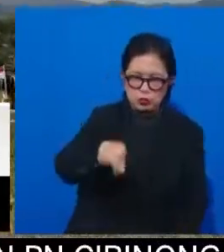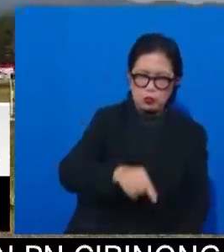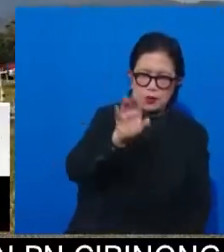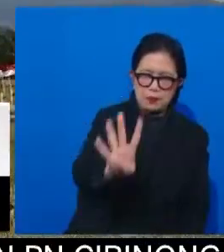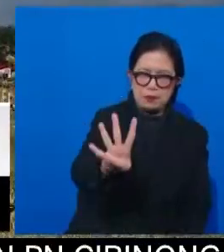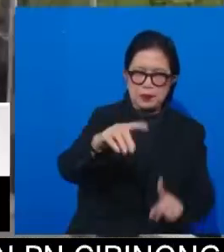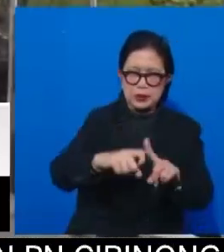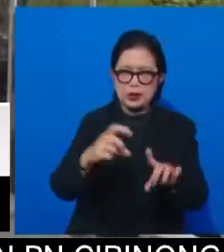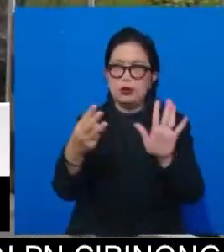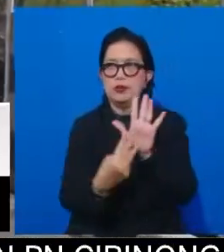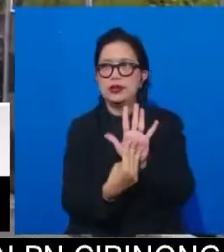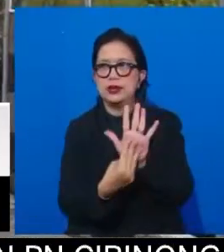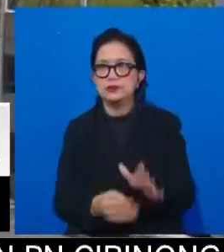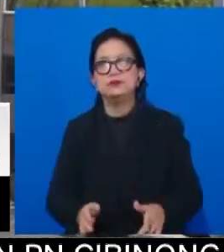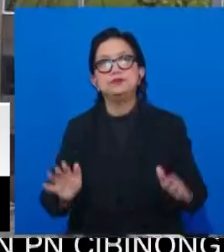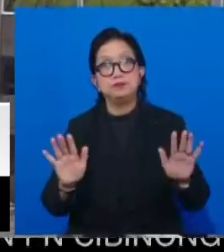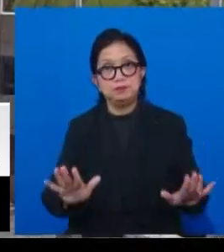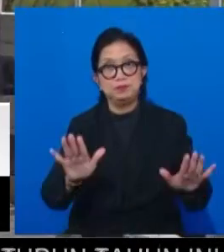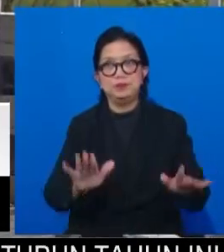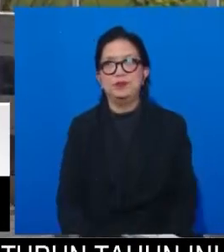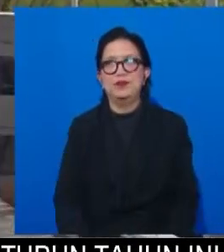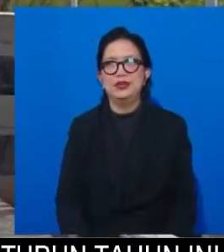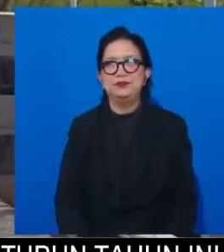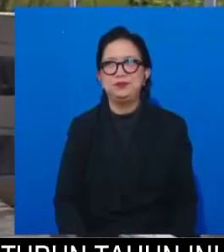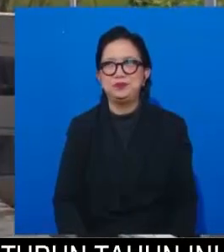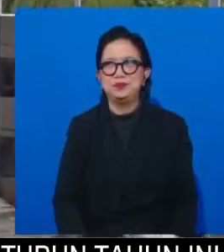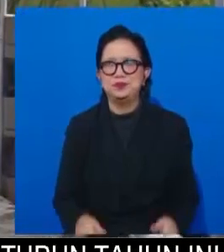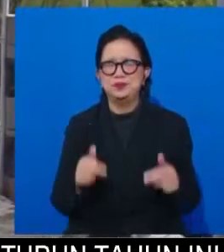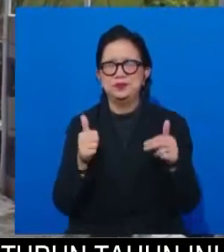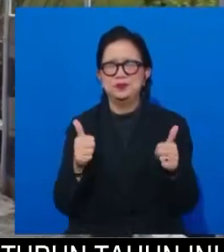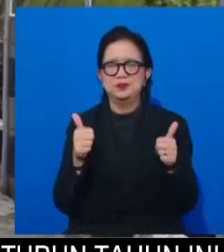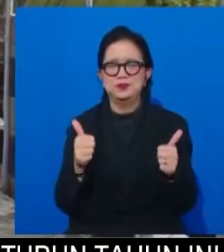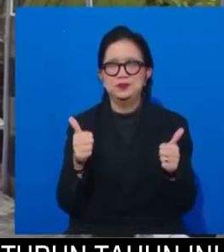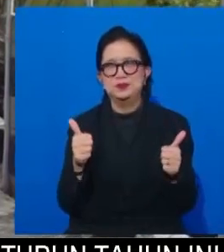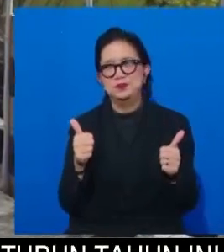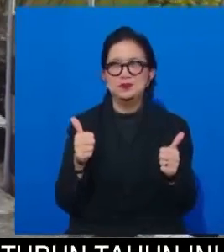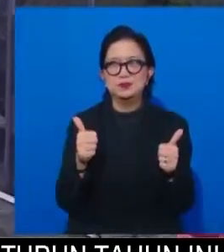Tim Liputan CNN Indonesia.